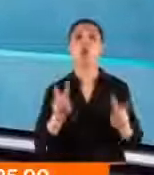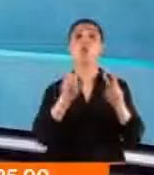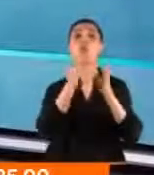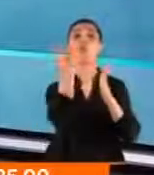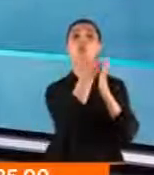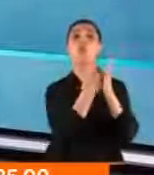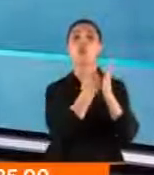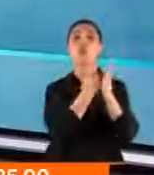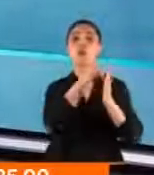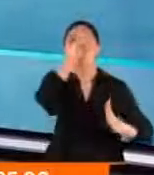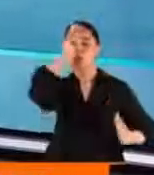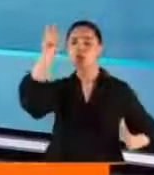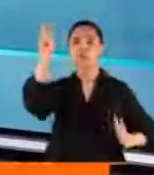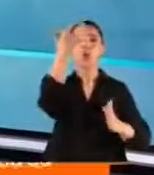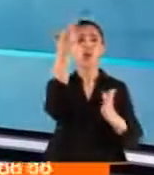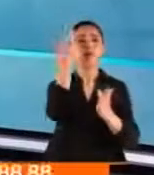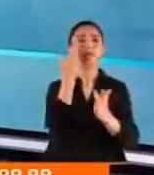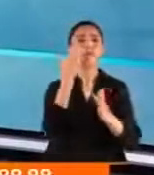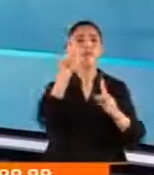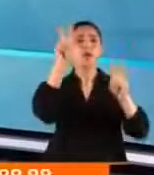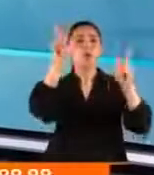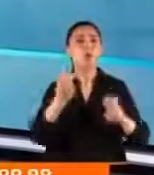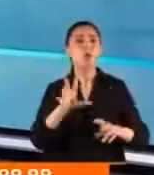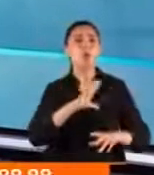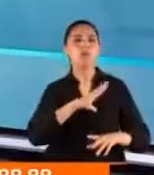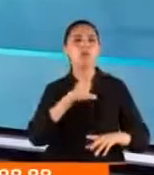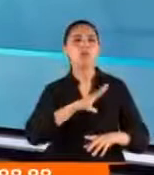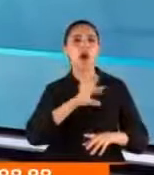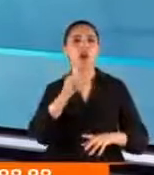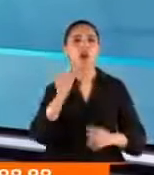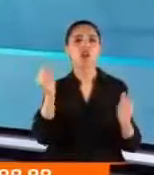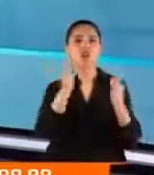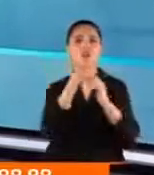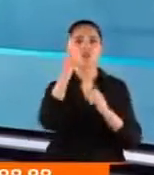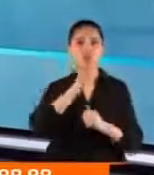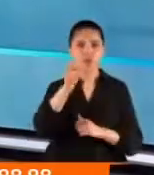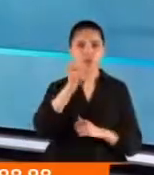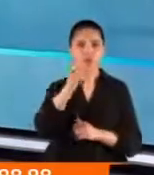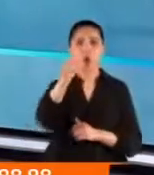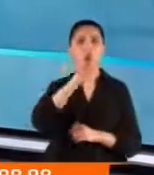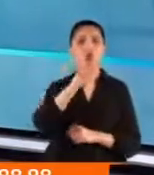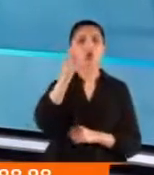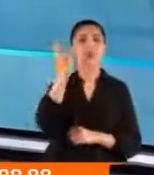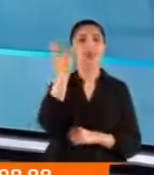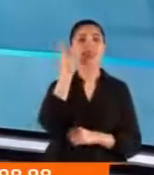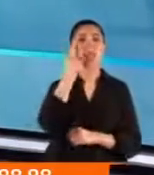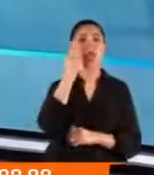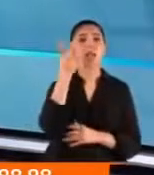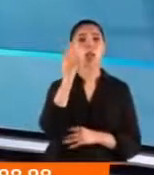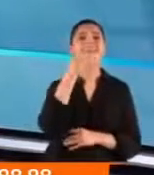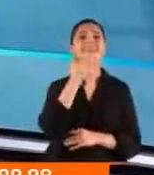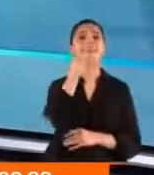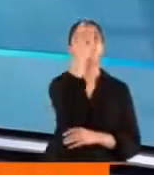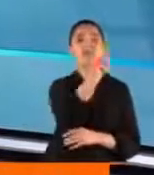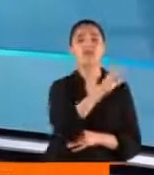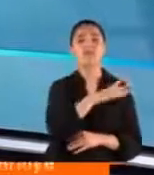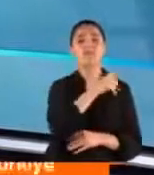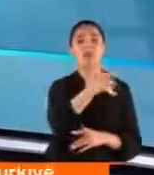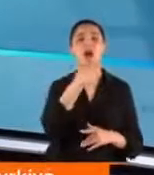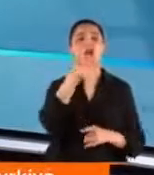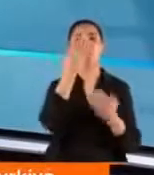Müge Anlı'nın programında Türkiye'ye kana kilitleyen bir konu işleniyor. Ortada çifte bir cinayet ve o cinayetin tanığı olan bir genç kız var. Ama